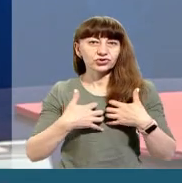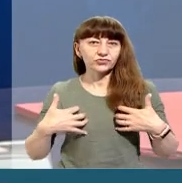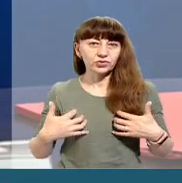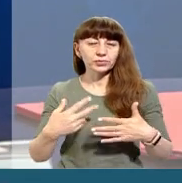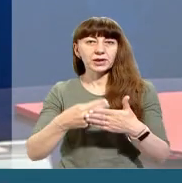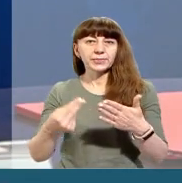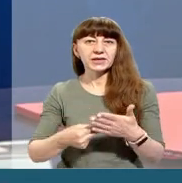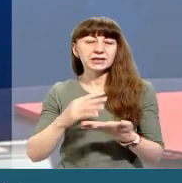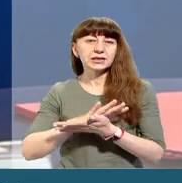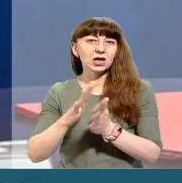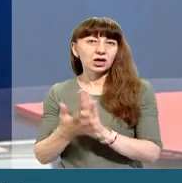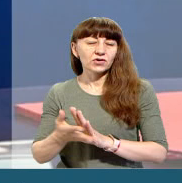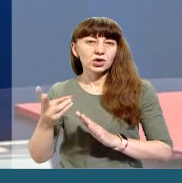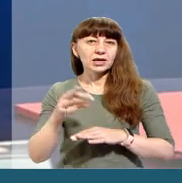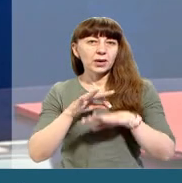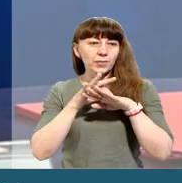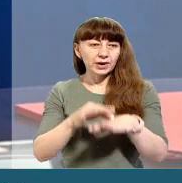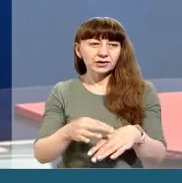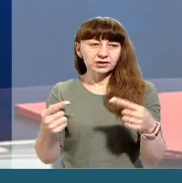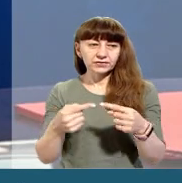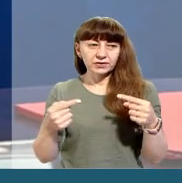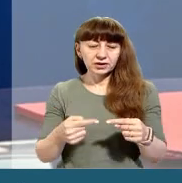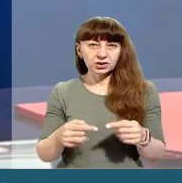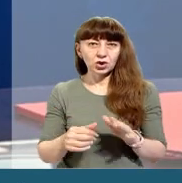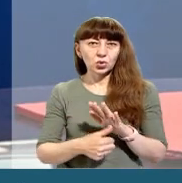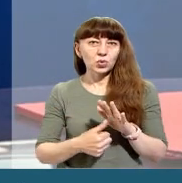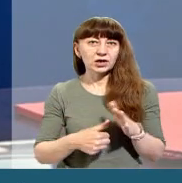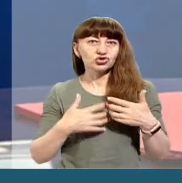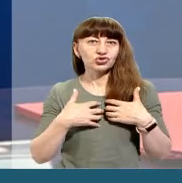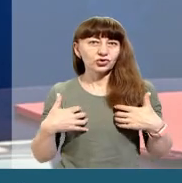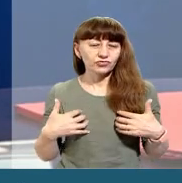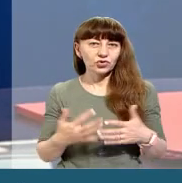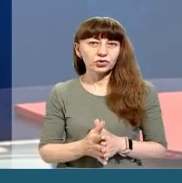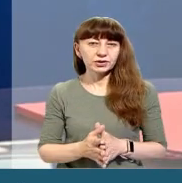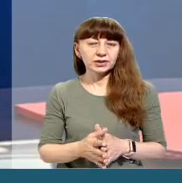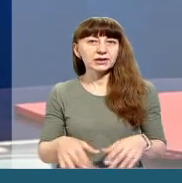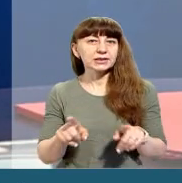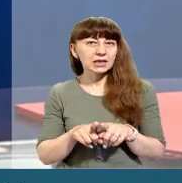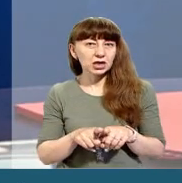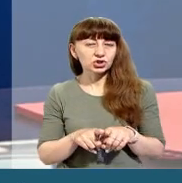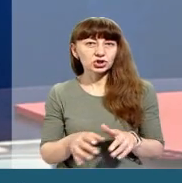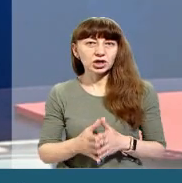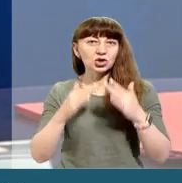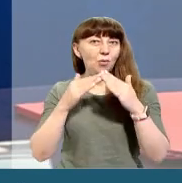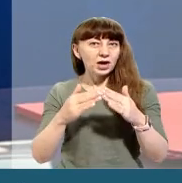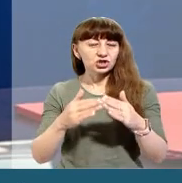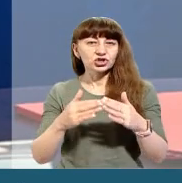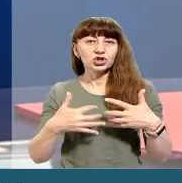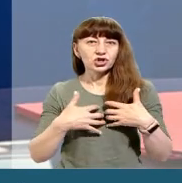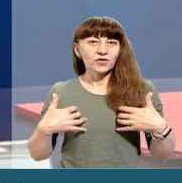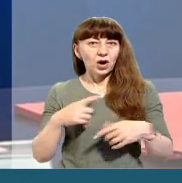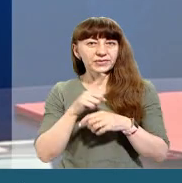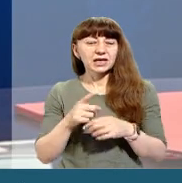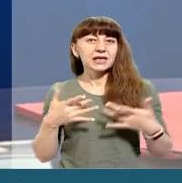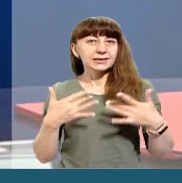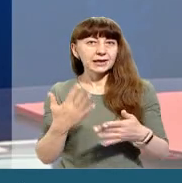бірдейлендіруді жүргізуге шарттар жасалды. Халықтың әлеуметтік осал топтарына жататын үй жануарларының 4800 басын сәйкестендіру үшін